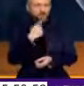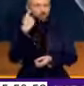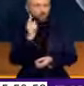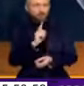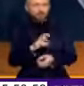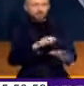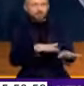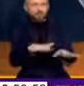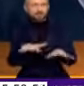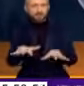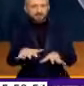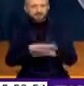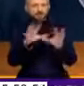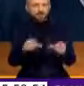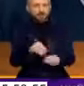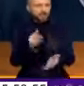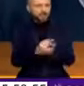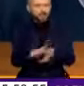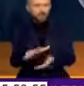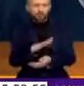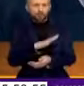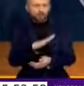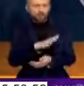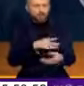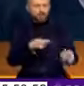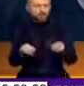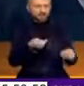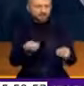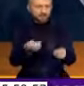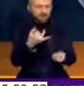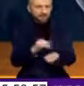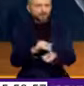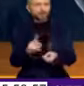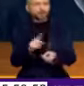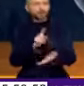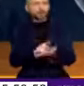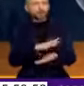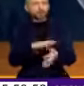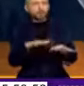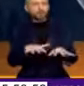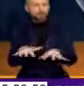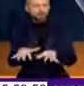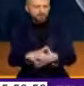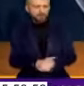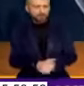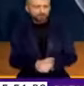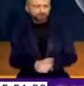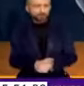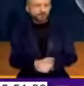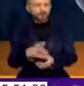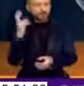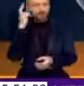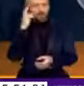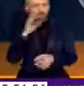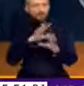на місцях взагалі не мало би бути адміністрації. Що має бути на місцях? В принципі, в